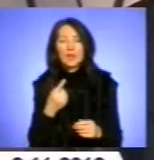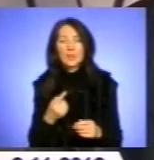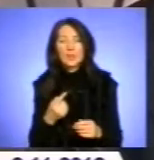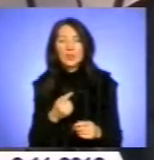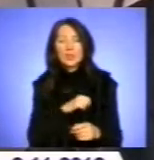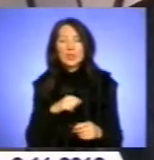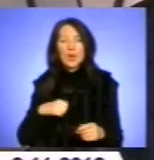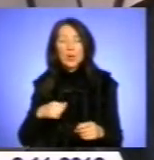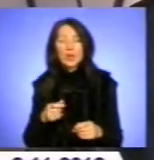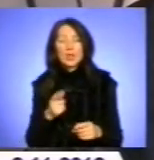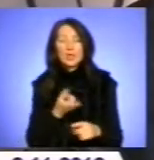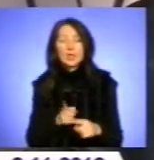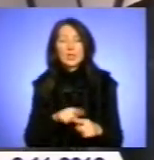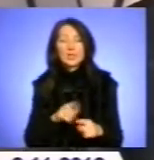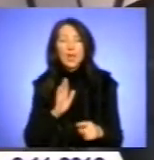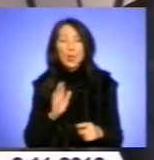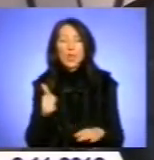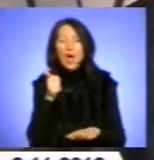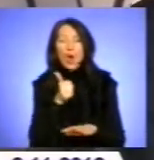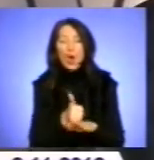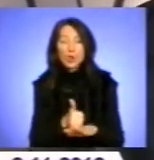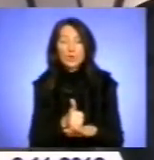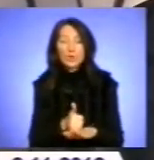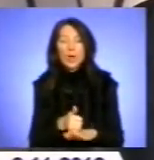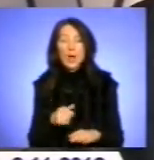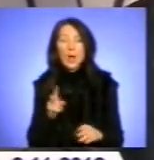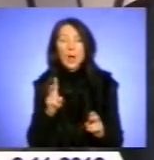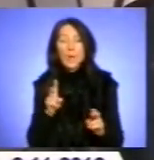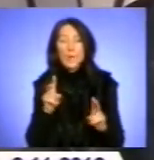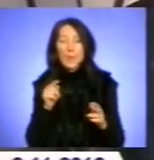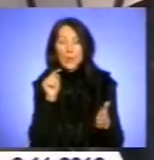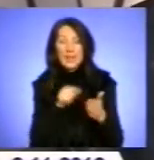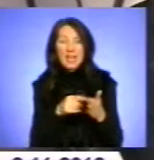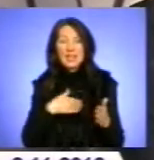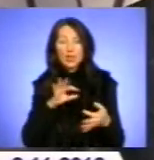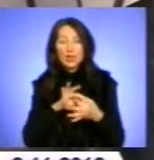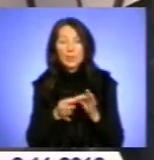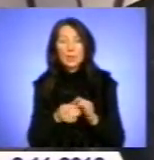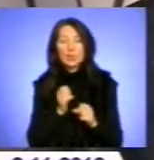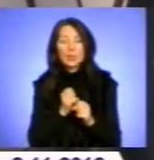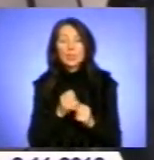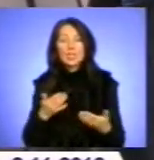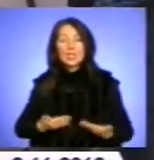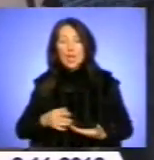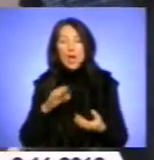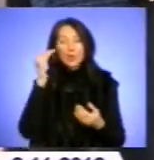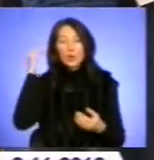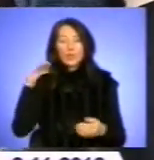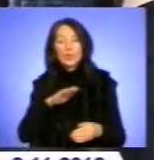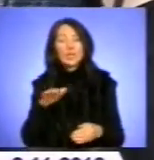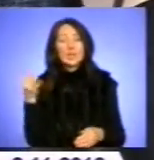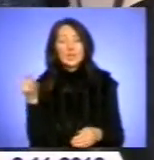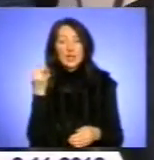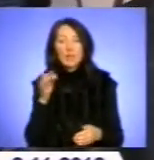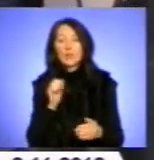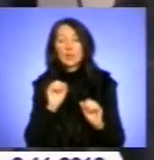Саме це була головна мета нашої олімпіади – зробити життя обдарованих дітей цікавим. Дати можливість